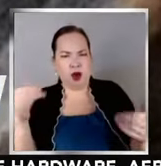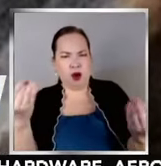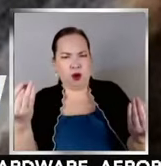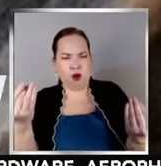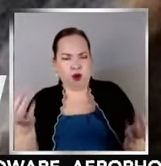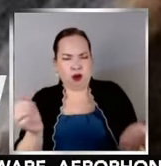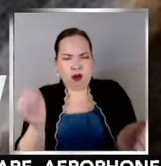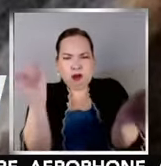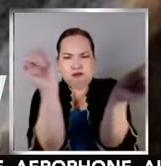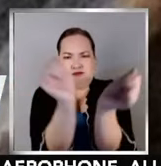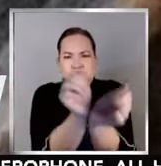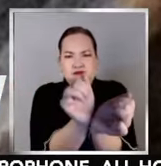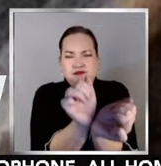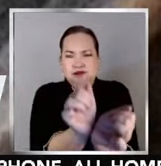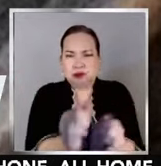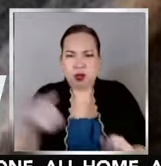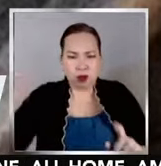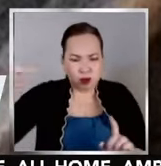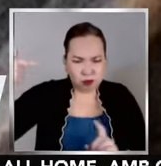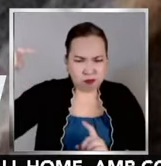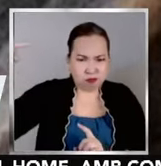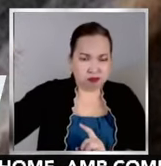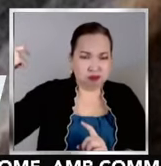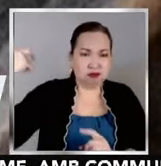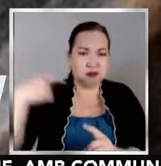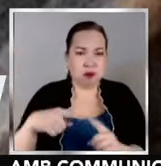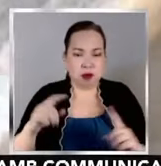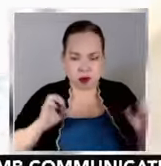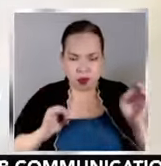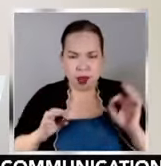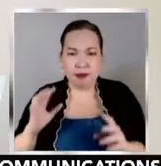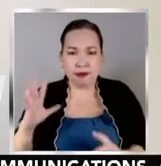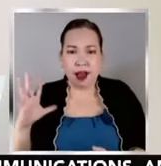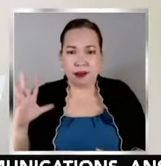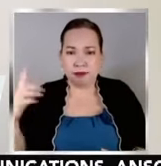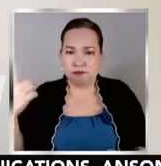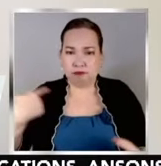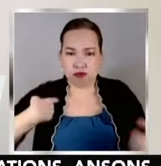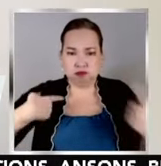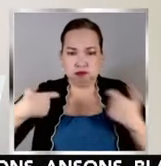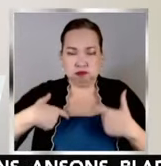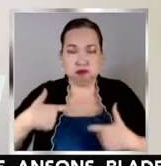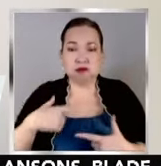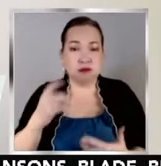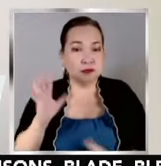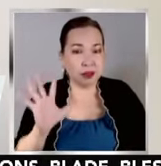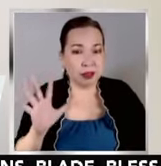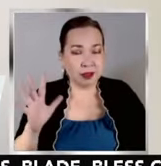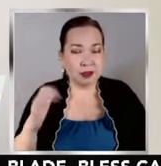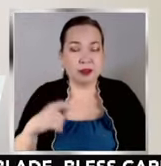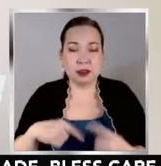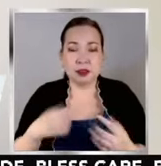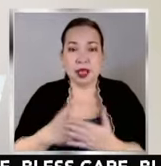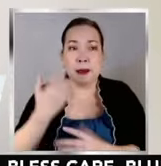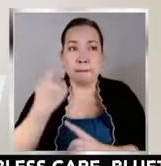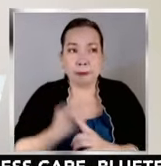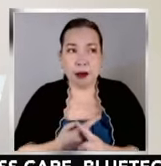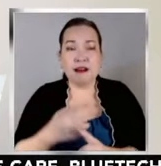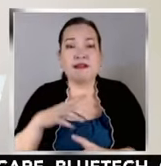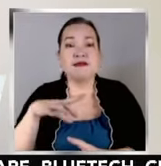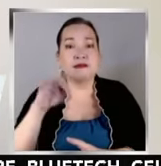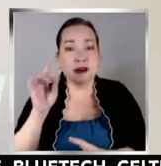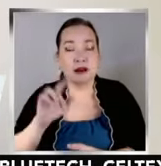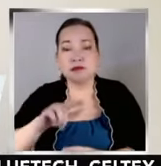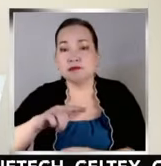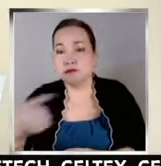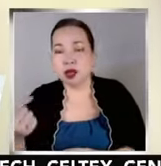rin sa mga galos at pasa at 5 tama ng bala sa dibdib. Nang sumunod na buwan, natagpuan namang patay sa isang creek sa